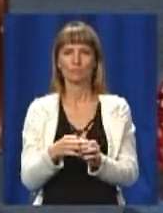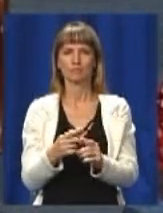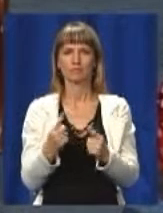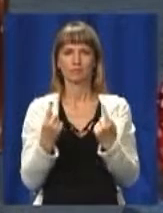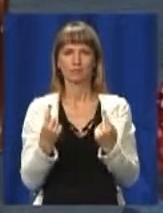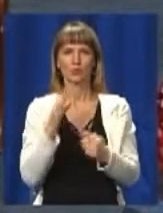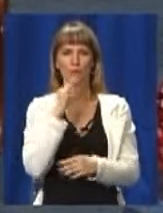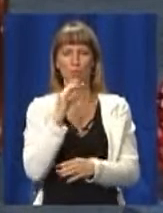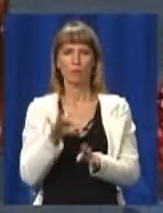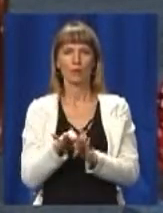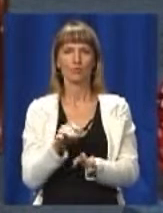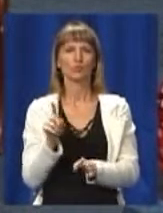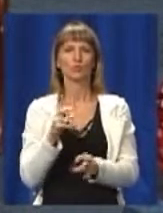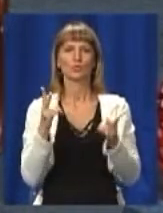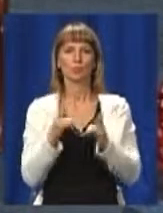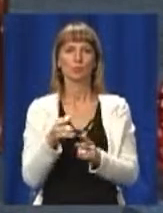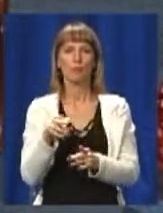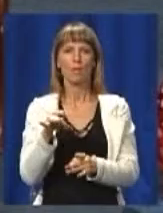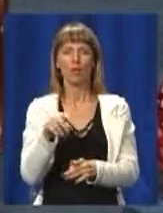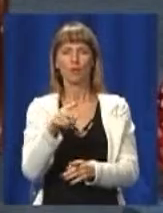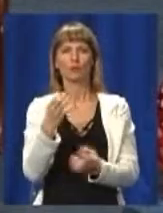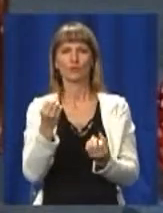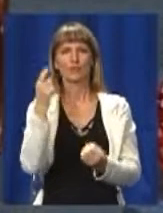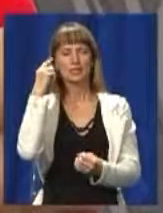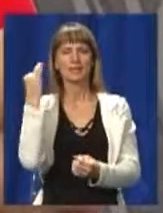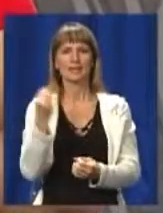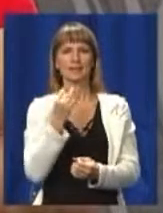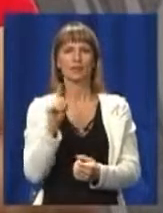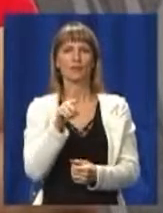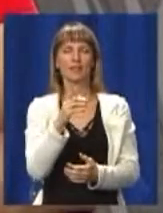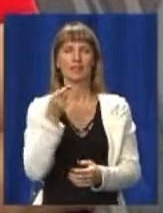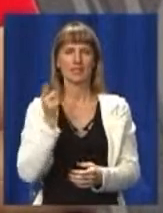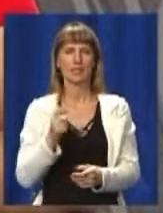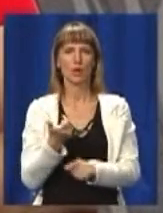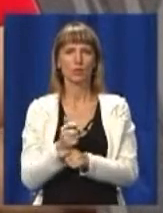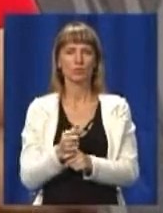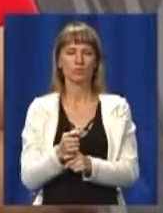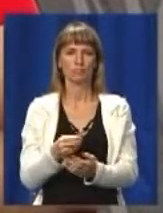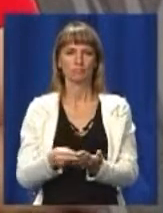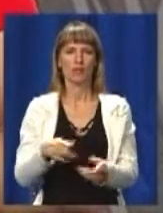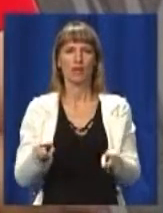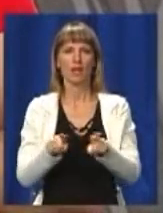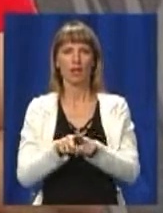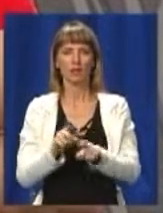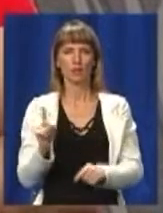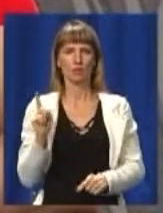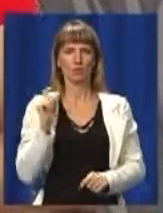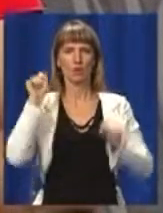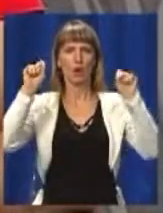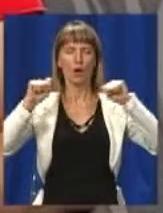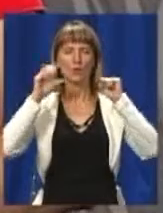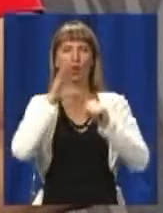песик виходить насправді, да. Ну і що варто про нього ще сказати цікавого? Що він дійсно дуже цінується як пастуший сторожовий